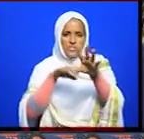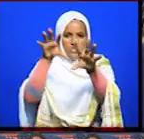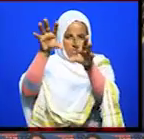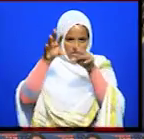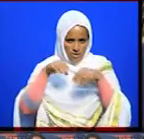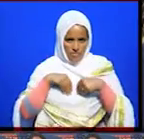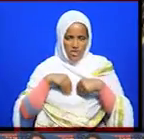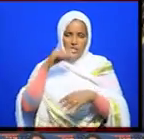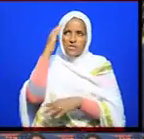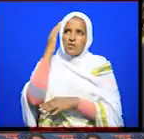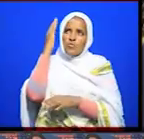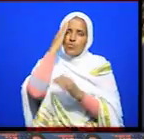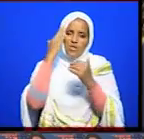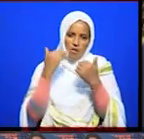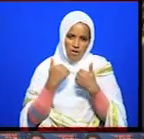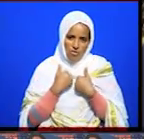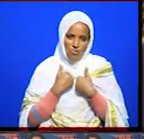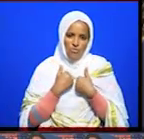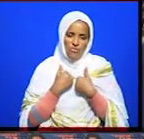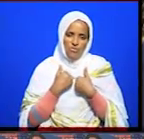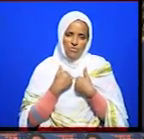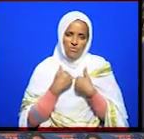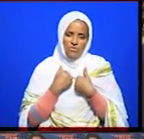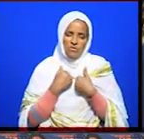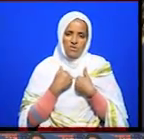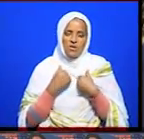ከእግዚአብሔር ምክር የሚቀበል የእግዚአብሔር ዕውቀት ያለው